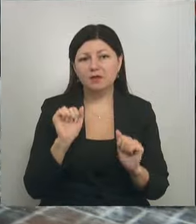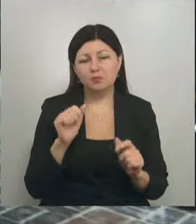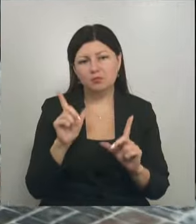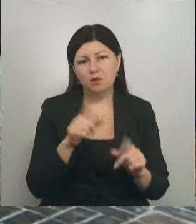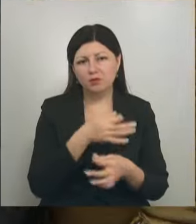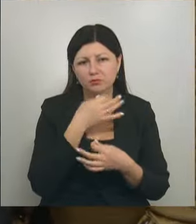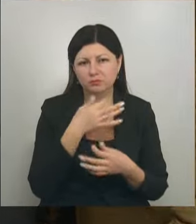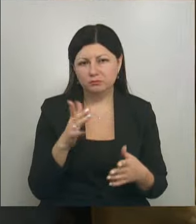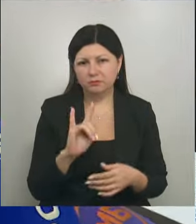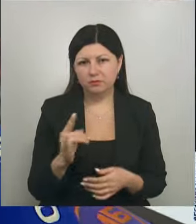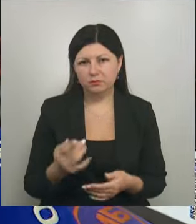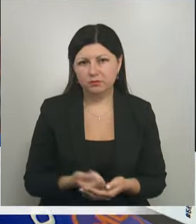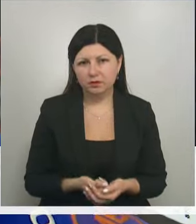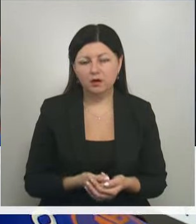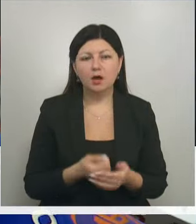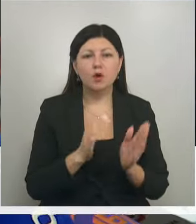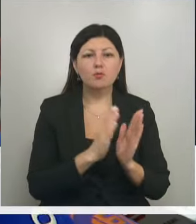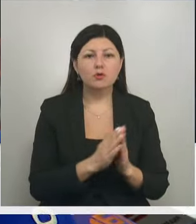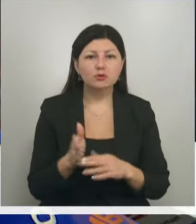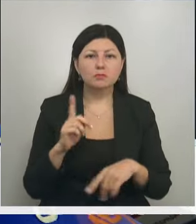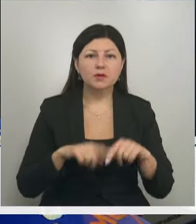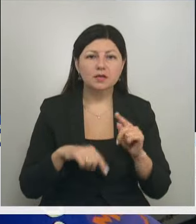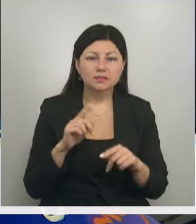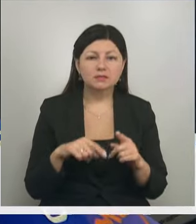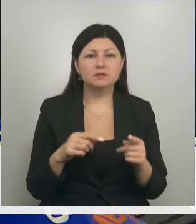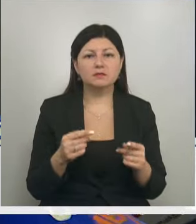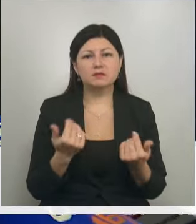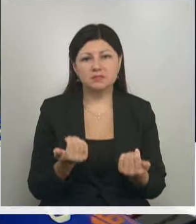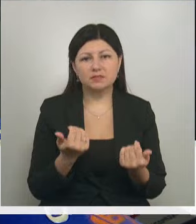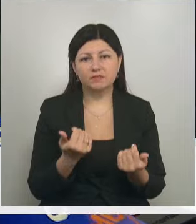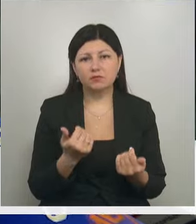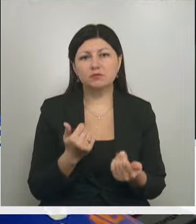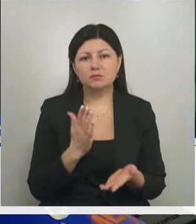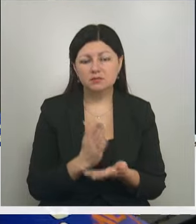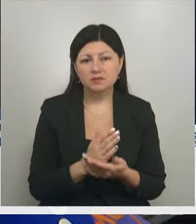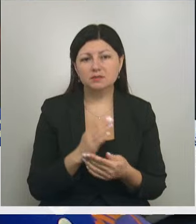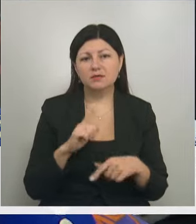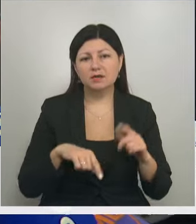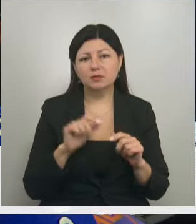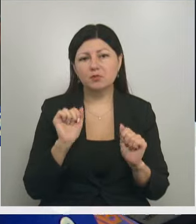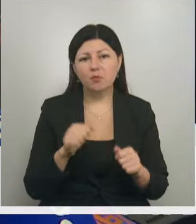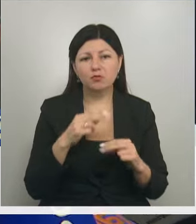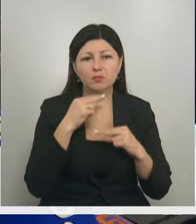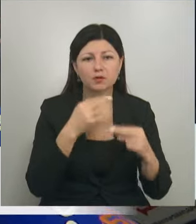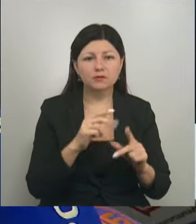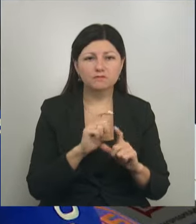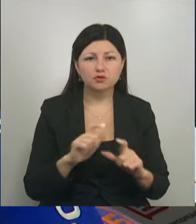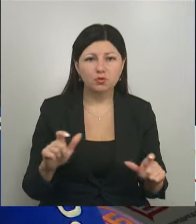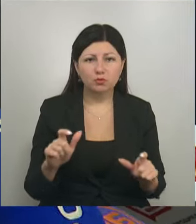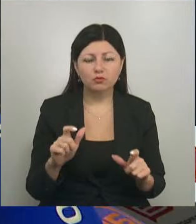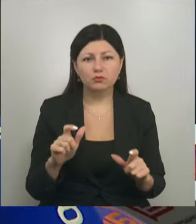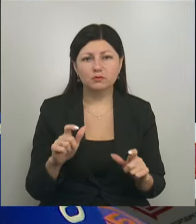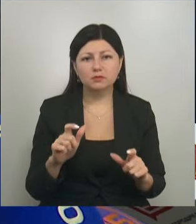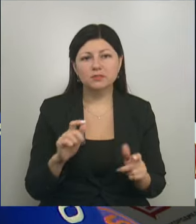каждый ребенок. Просьбы родителей мы сегодня имеем. Родители могут обратиться в школу